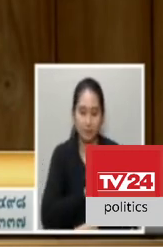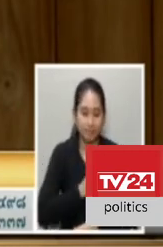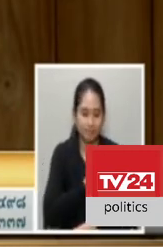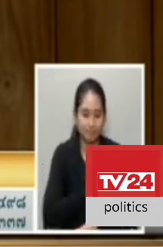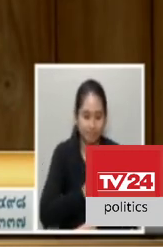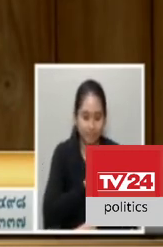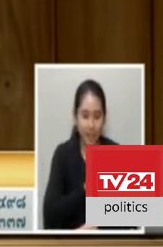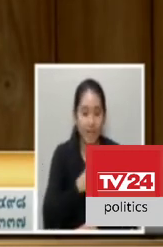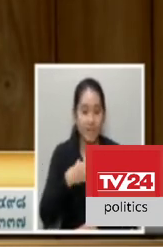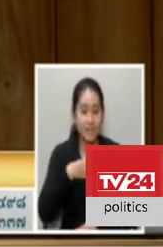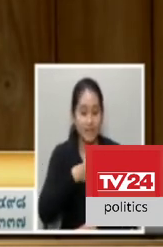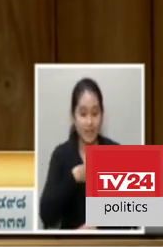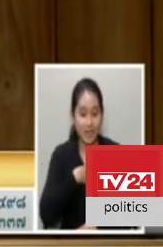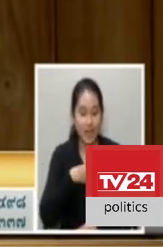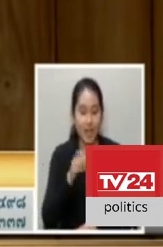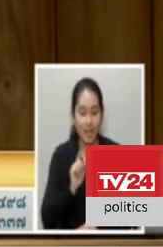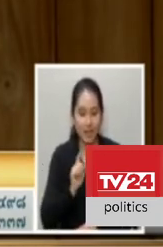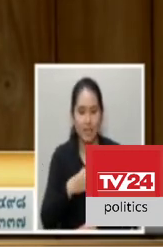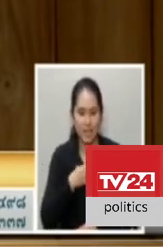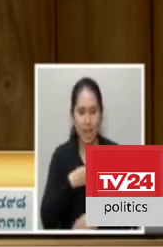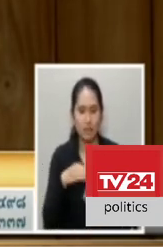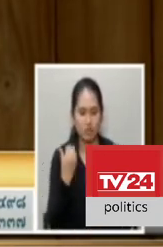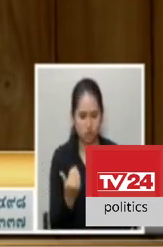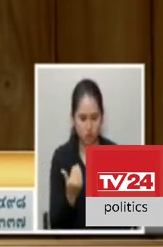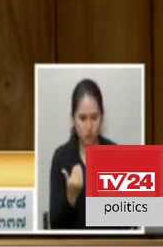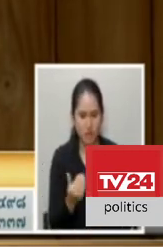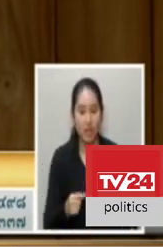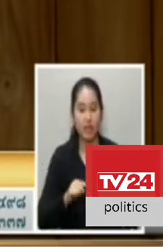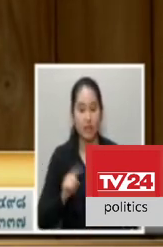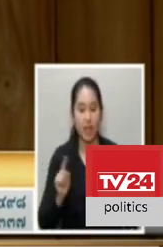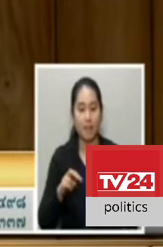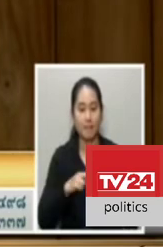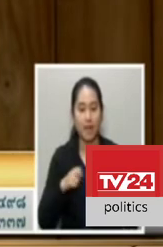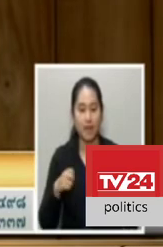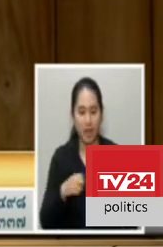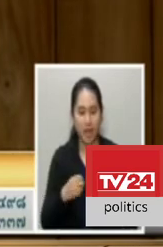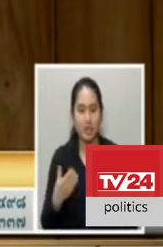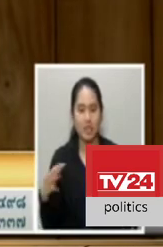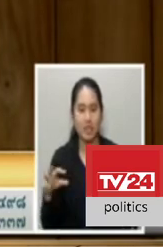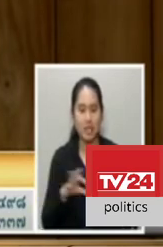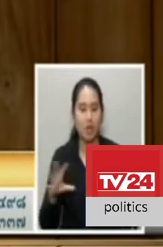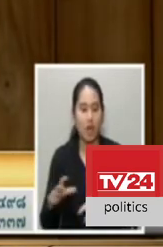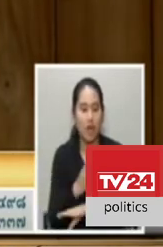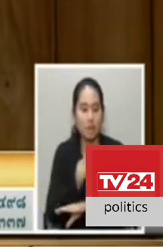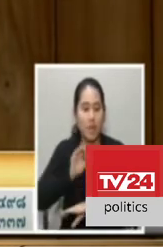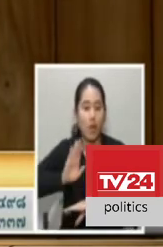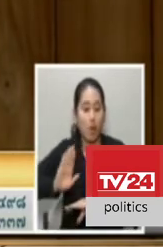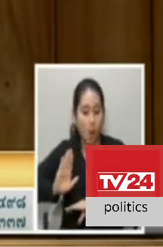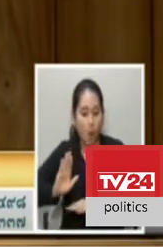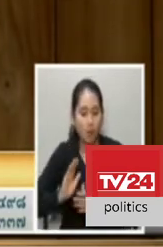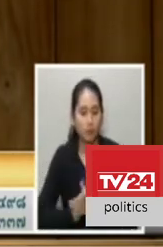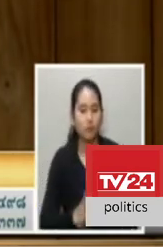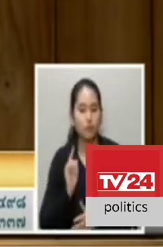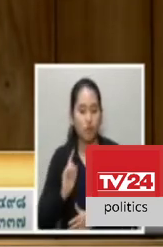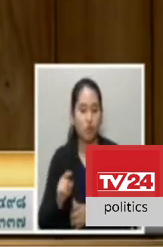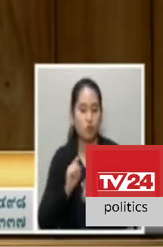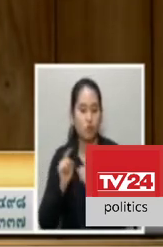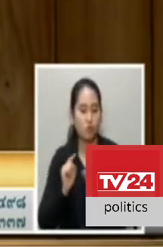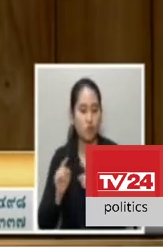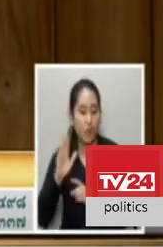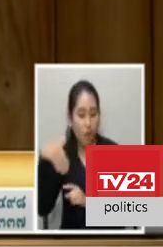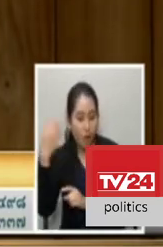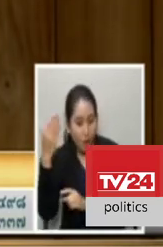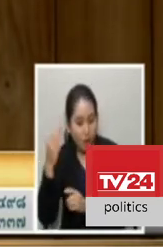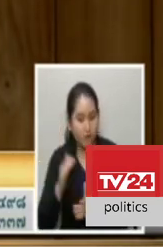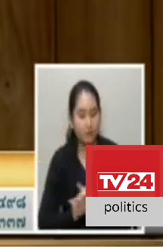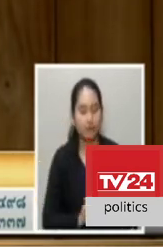นะอยากจะให้ตอนนี้เลยแต่ผมมีปัญหาเรื่องของการเมืองภายในนะจะต้องไปเคลียร์ซะก่อนนะฮะแล้วก็อย่